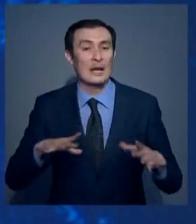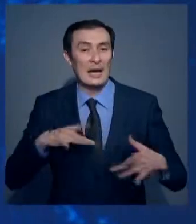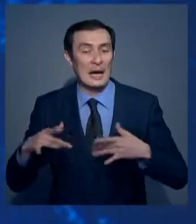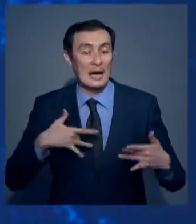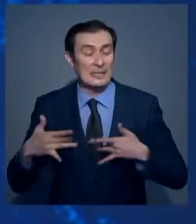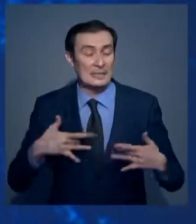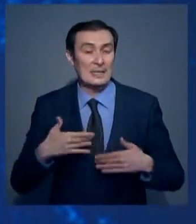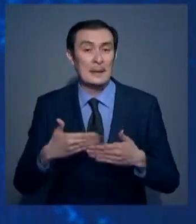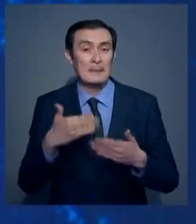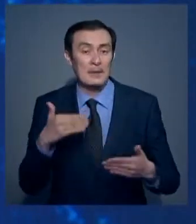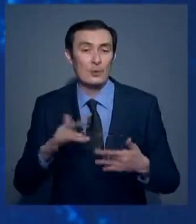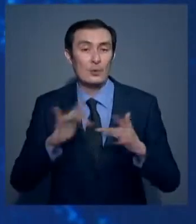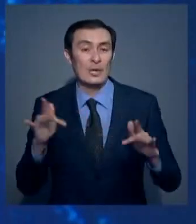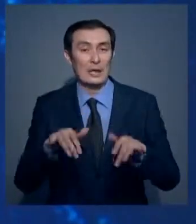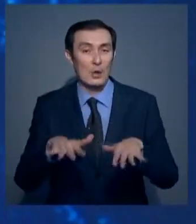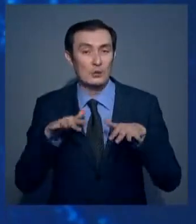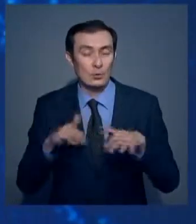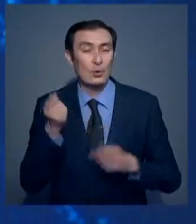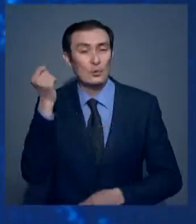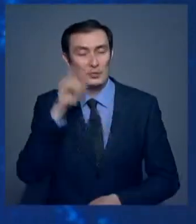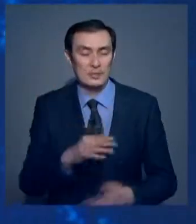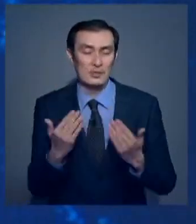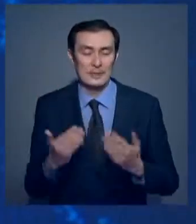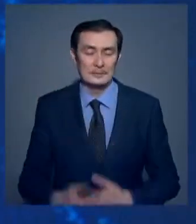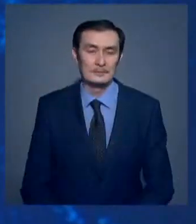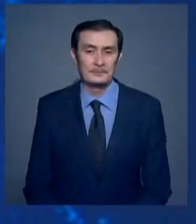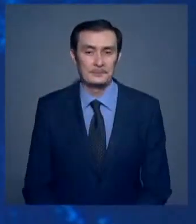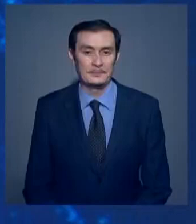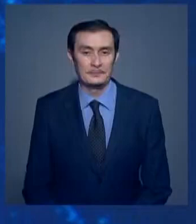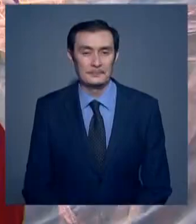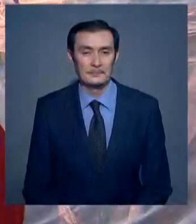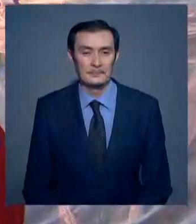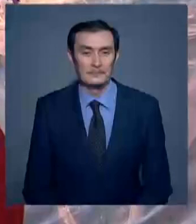перед многочисленной онлайн-аудиторией, узнавала Вероника Боярова.